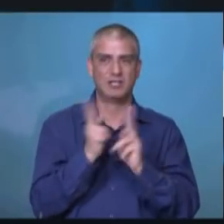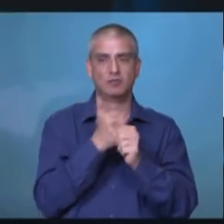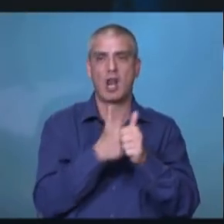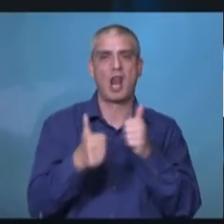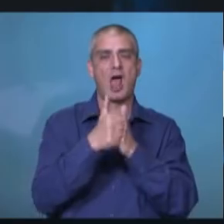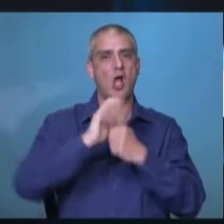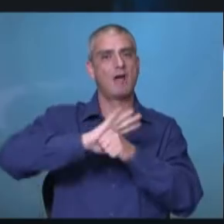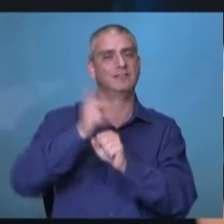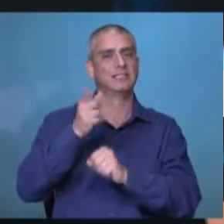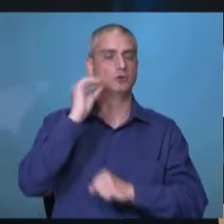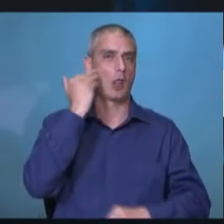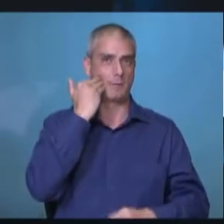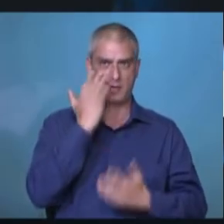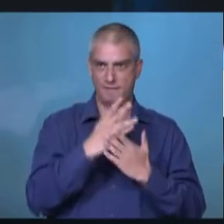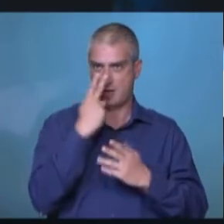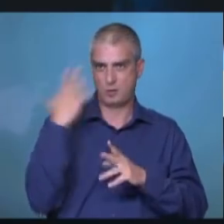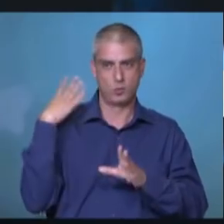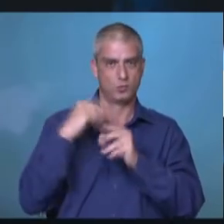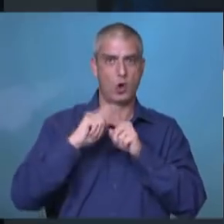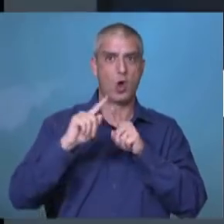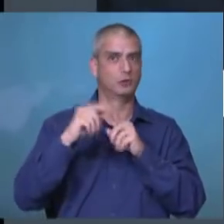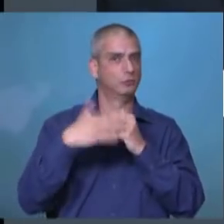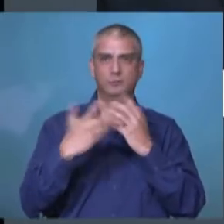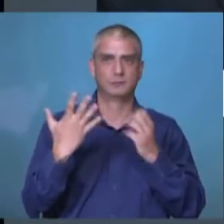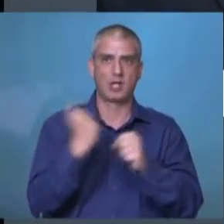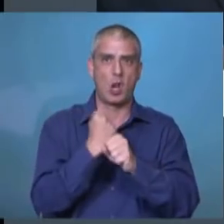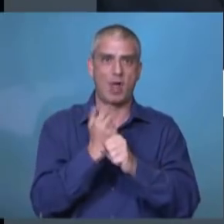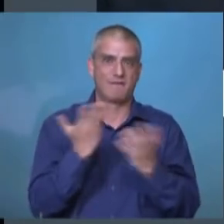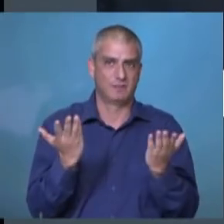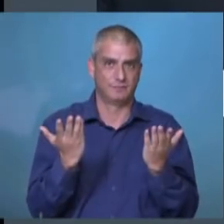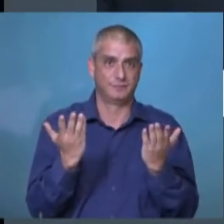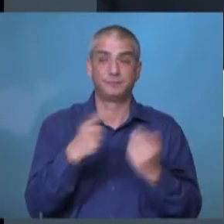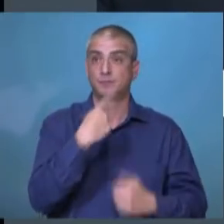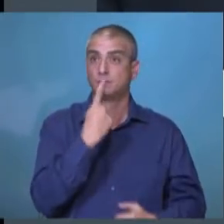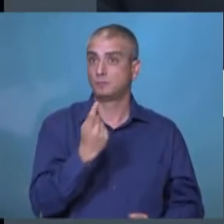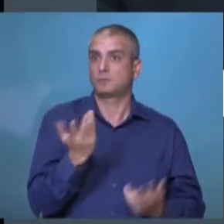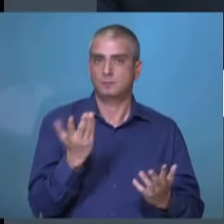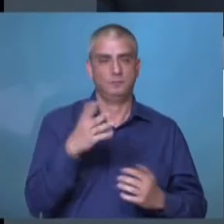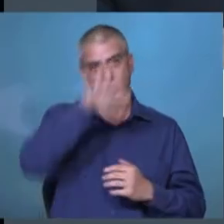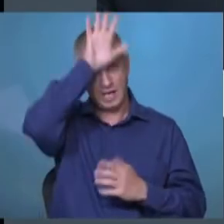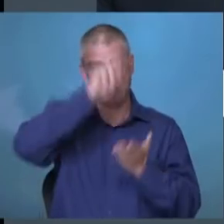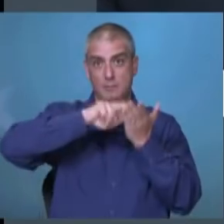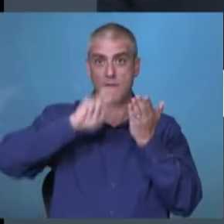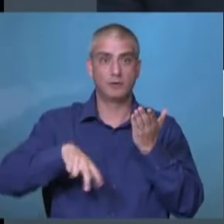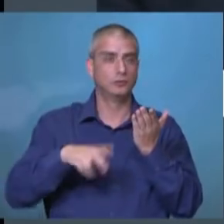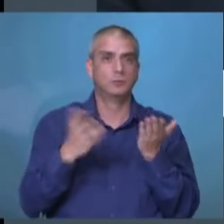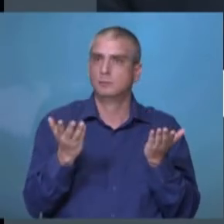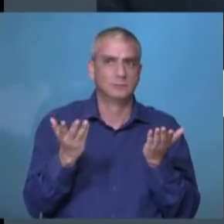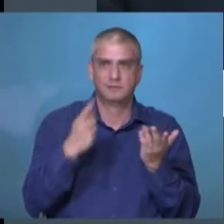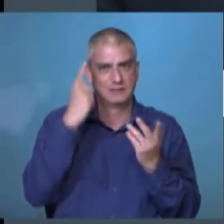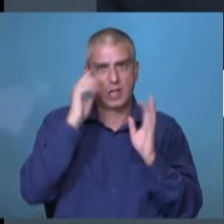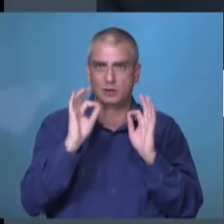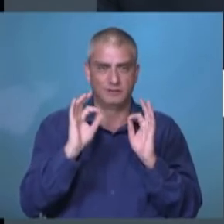הסנקציות האמריקניות, ראינו את זה בחודשים האחרונים, וזה לא עובד. לכאורה, את אומרת, אוקיי, אז האיראנים יפרשו מההסכם, אבל זה התסריט הלא סביר.